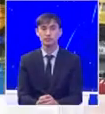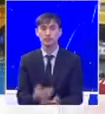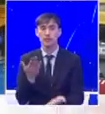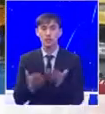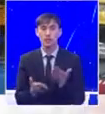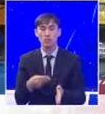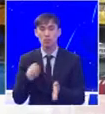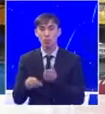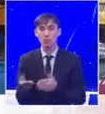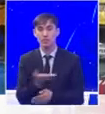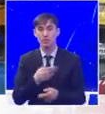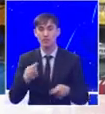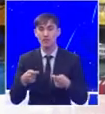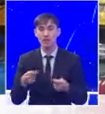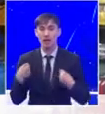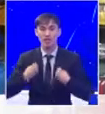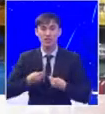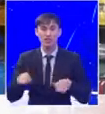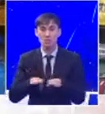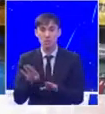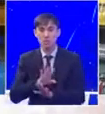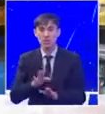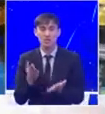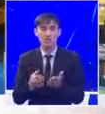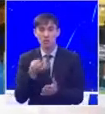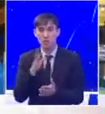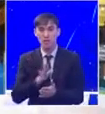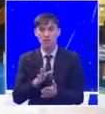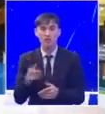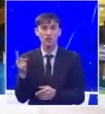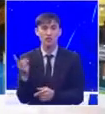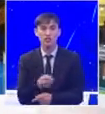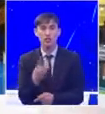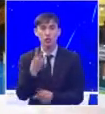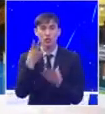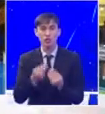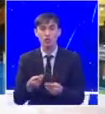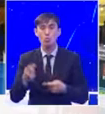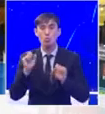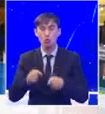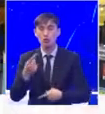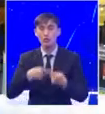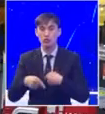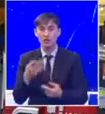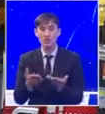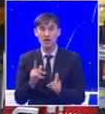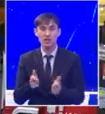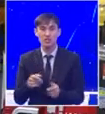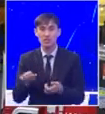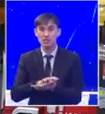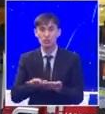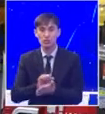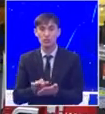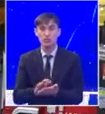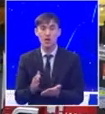Если при покупке нашего товара одежда не подошла или же не понравилась, то в течение 3 дней товар можно вернуть, если, конечно, он не испорчен. У